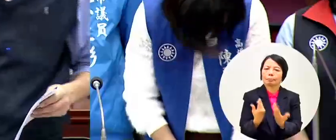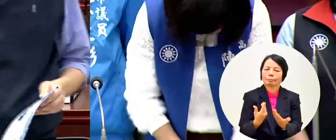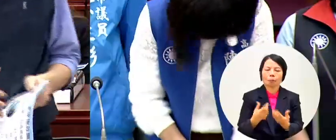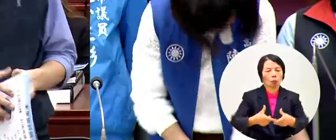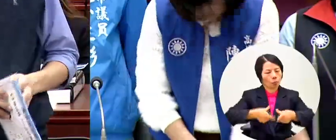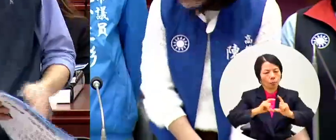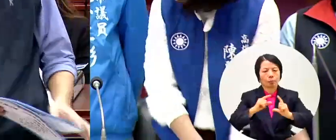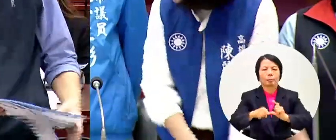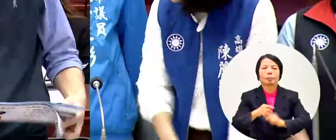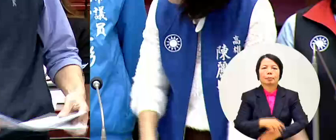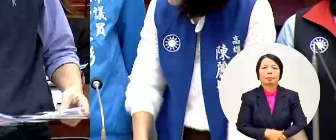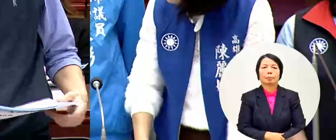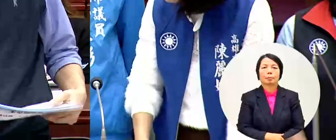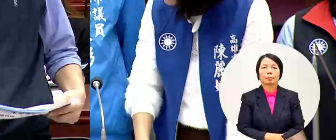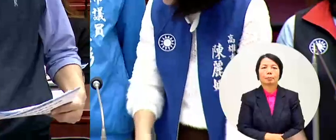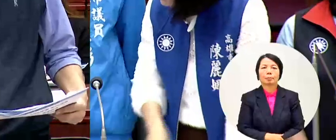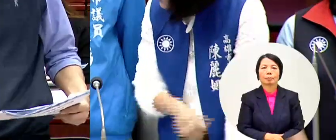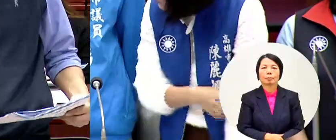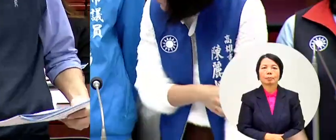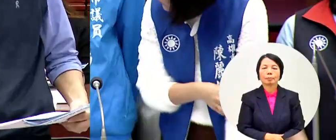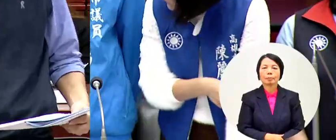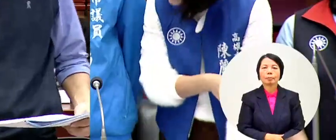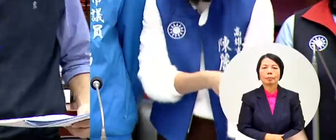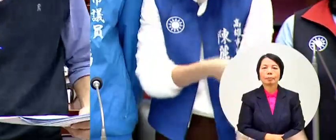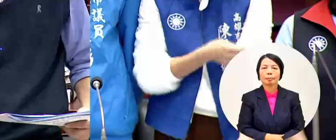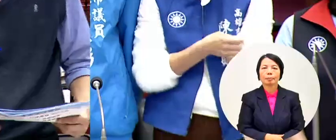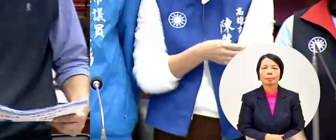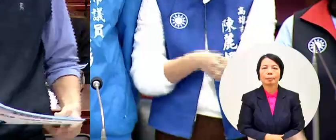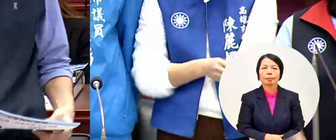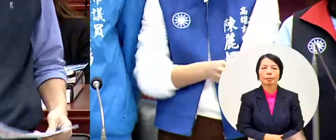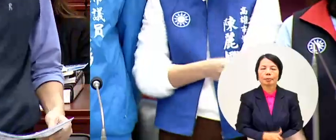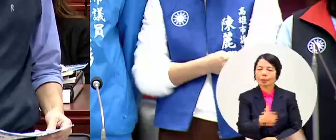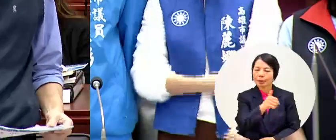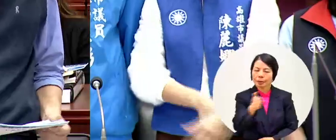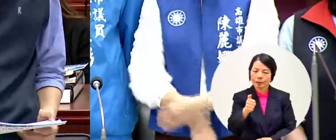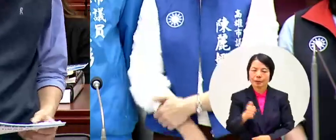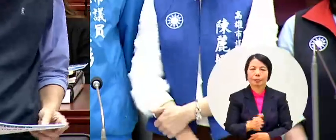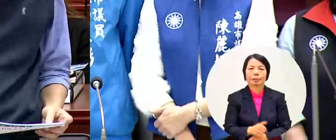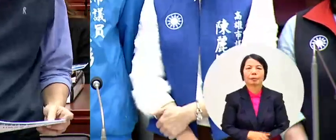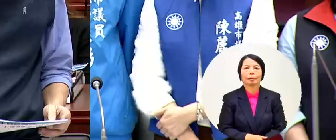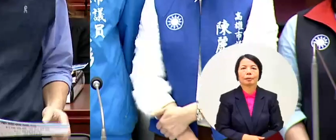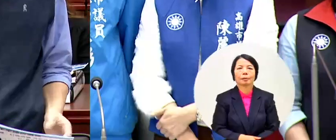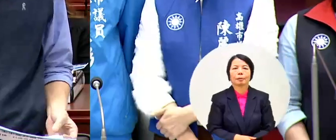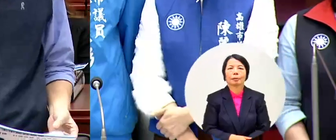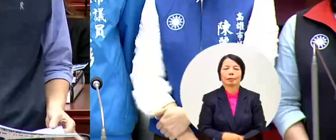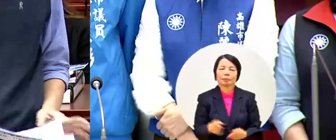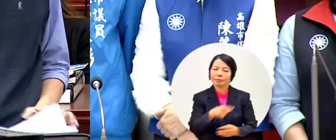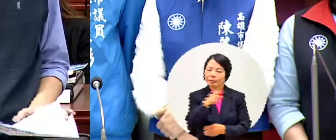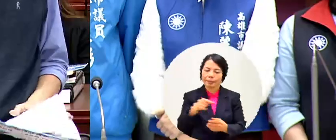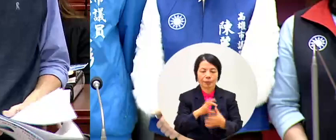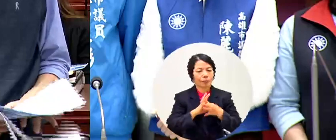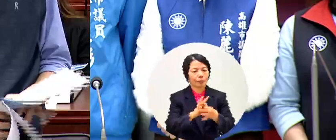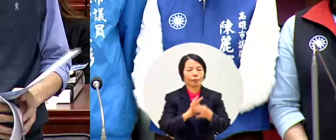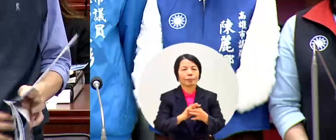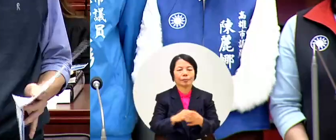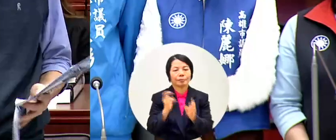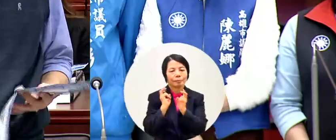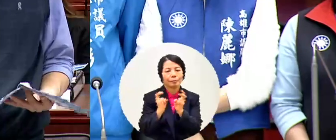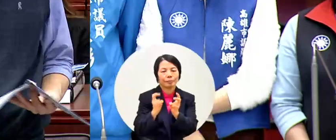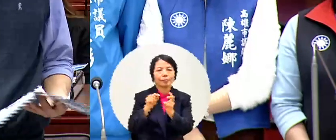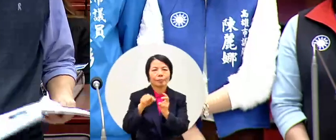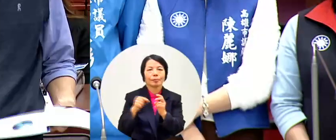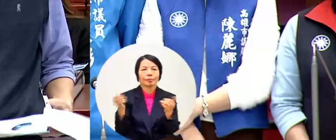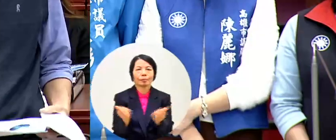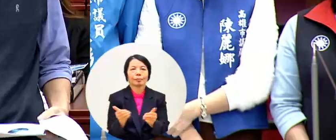谢谢。我们林园大寮王耀玉议员非常关切林园捷运的问题，那这个也是一样，跟大林埔一